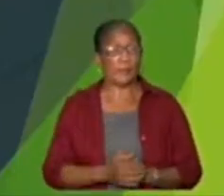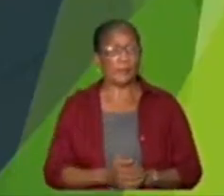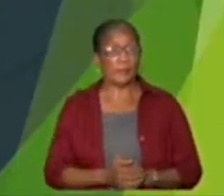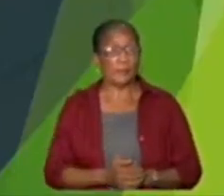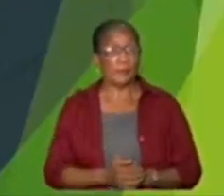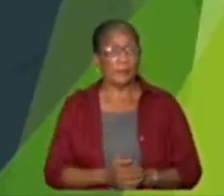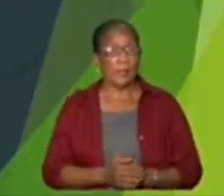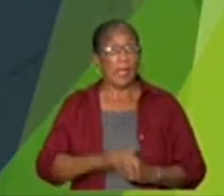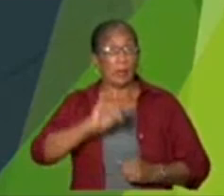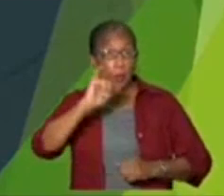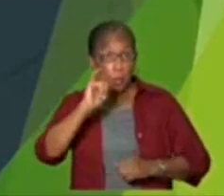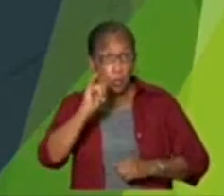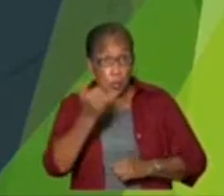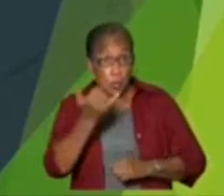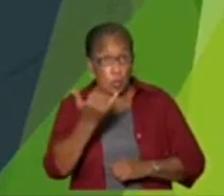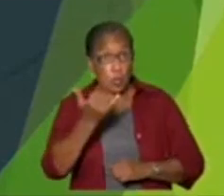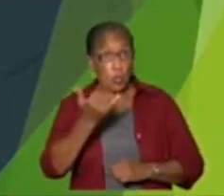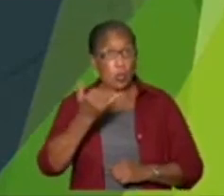aan nieuwe gevallen gehad.